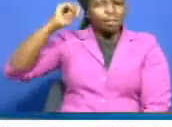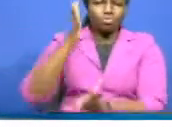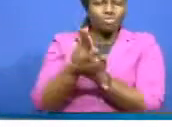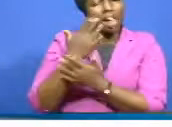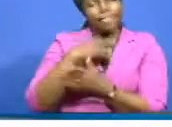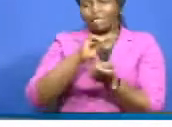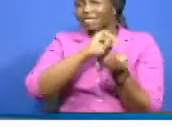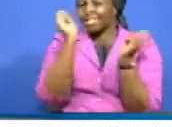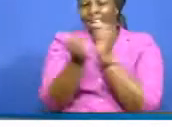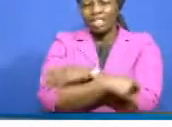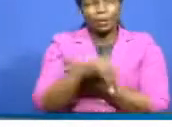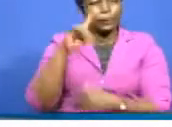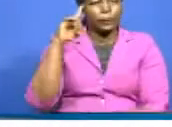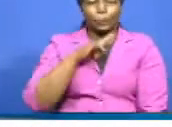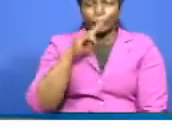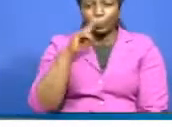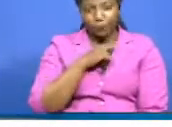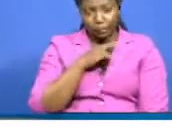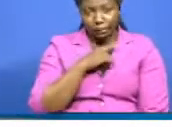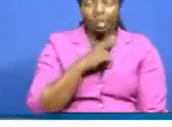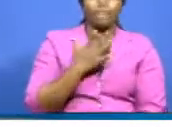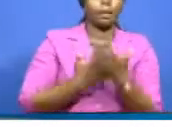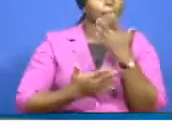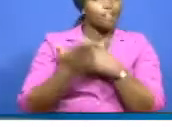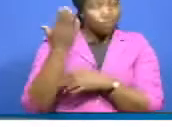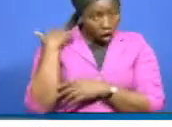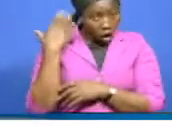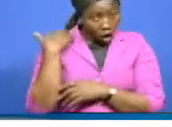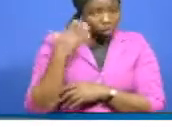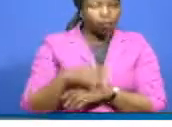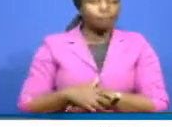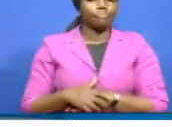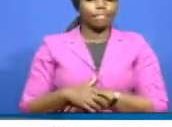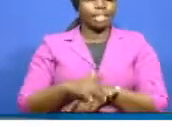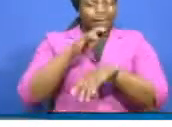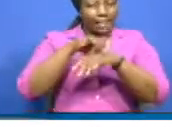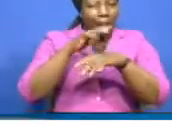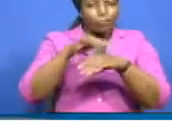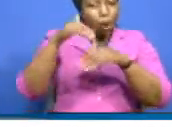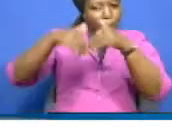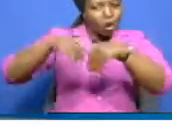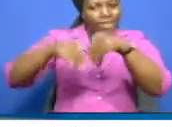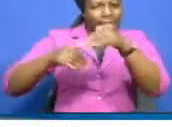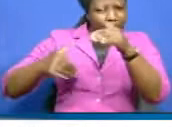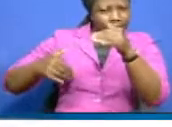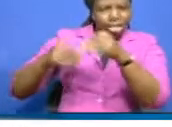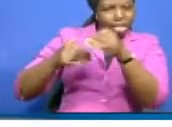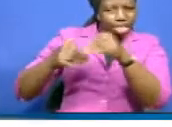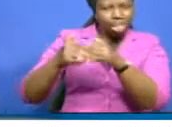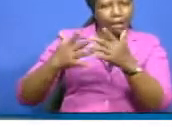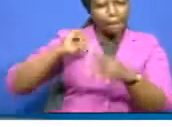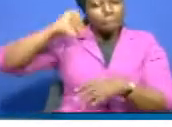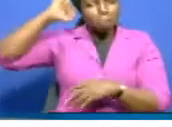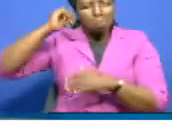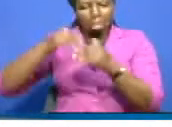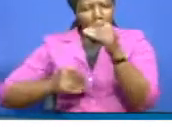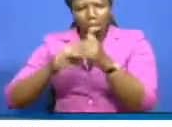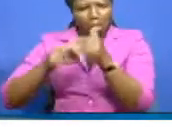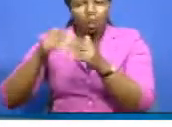Kuna wakati ambao kulikuwa kunafika wakati tumekaribia siasa, kunakuwa na mvurugano mwingi nchini,